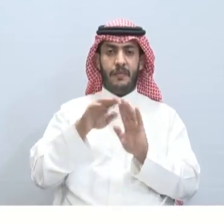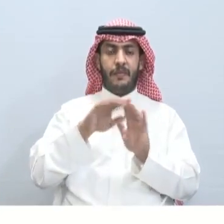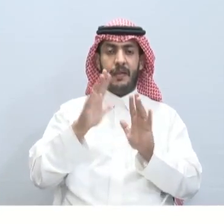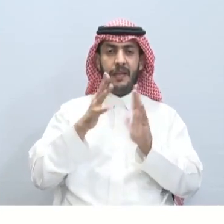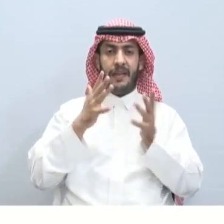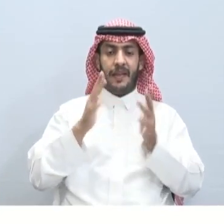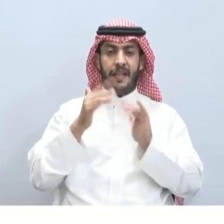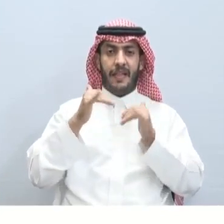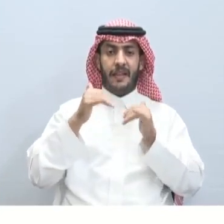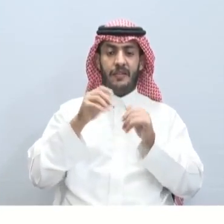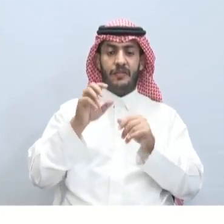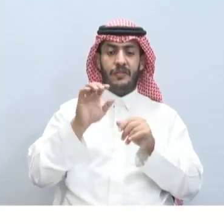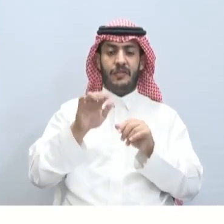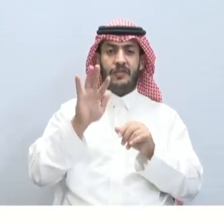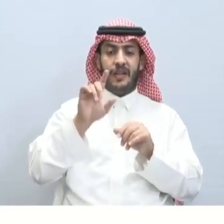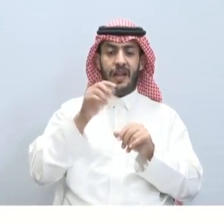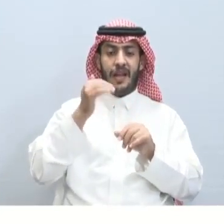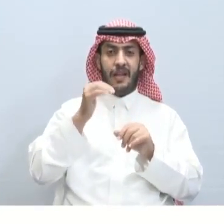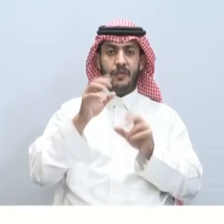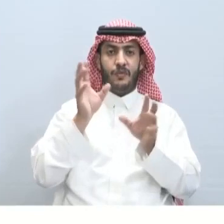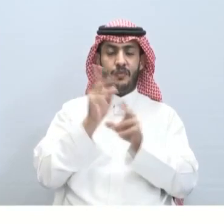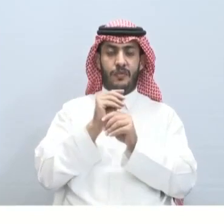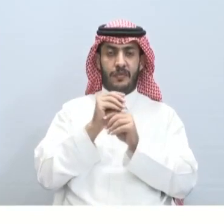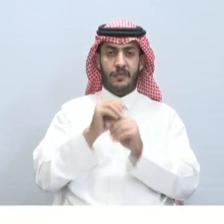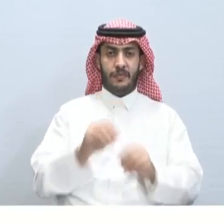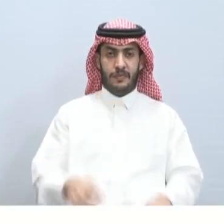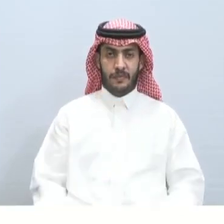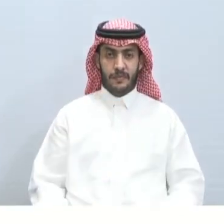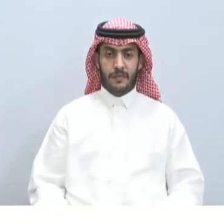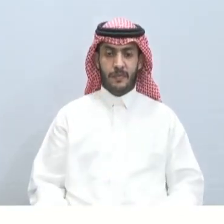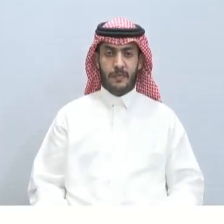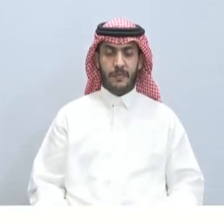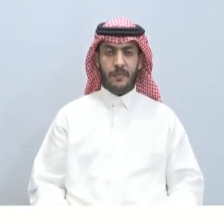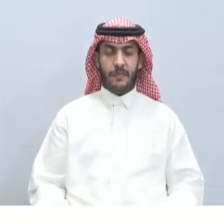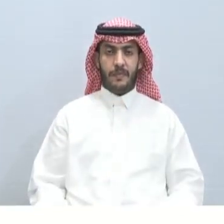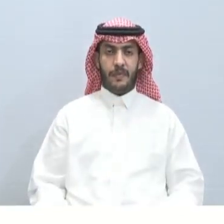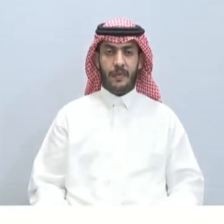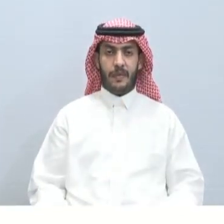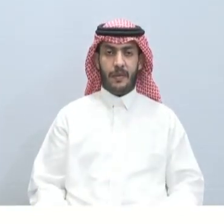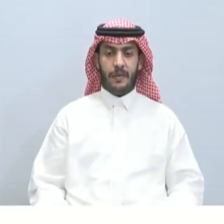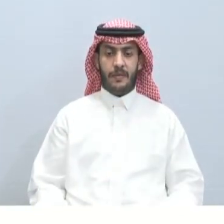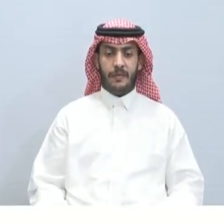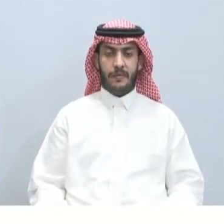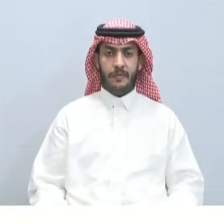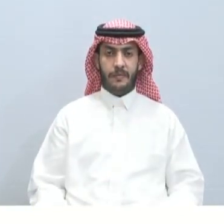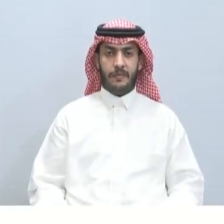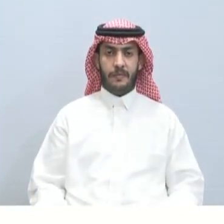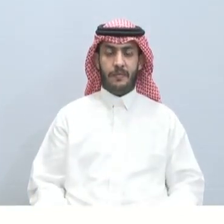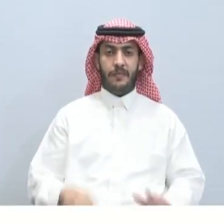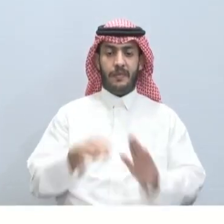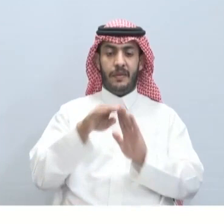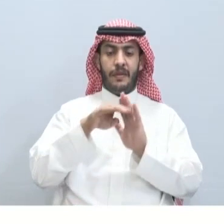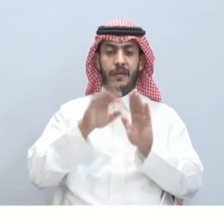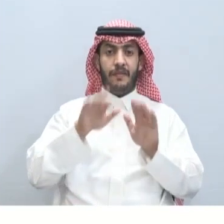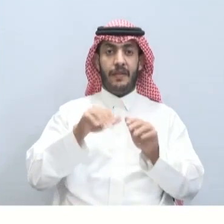كيفيه وتحديد شرائح السوق وتحديد امكاناتها عند تحديد وتحليل الشرائح السوقيه هنالك